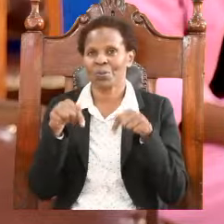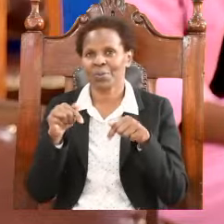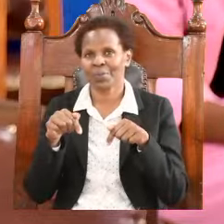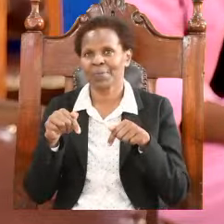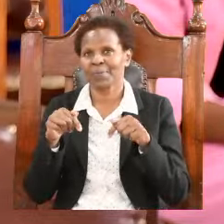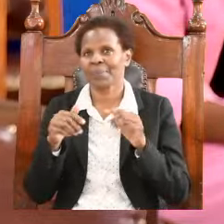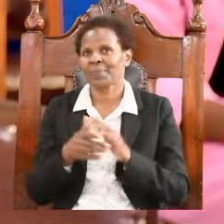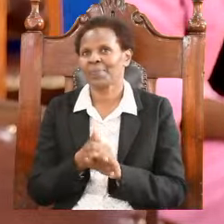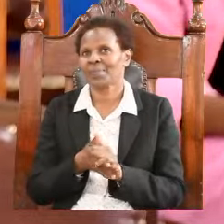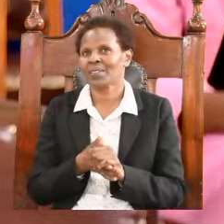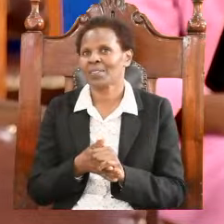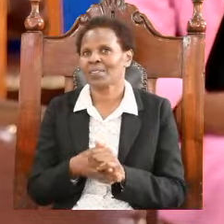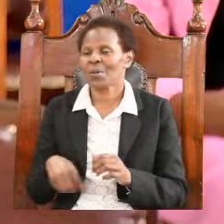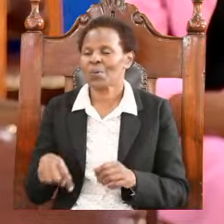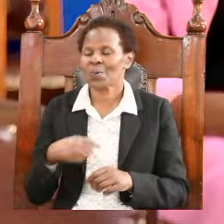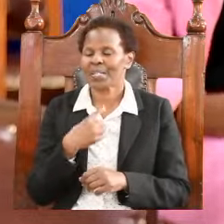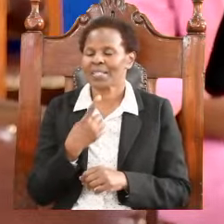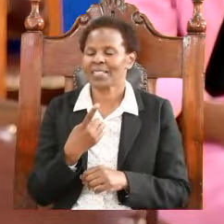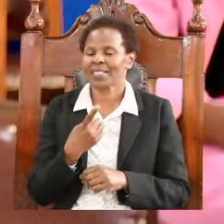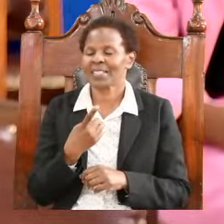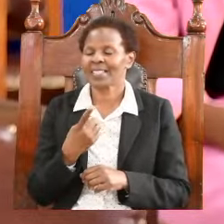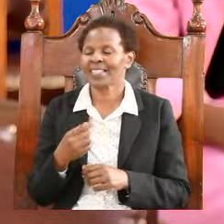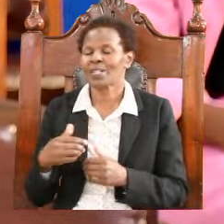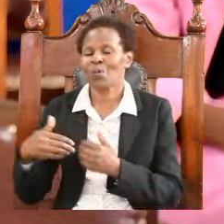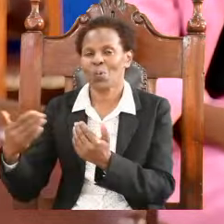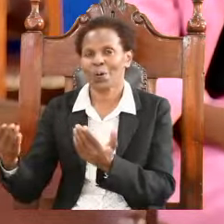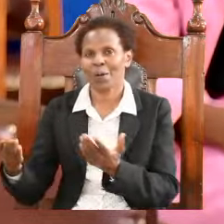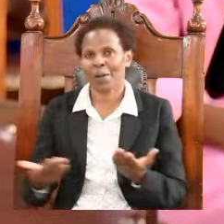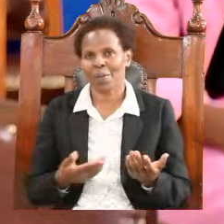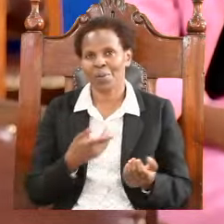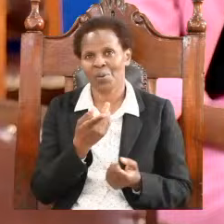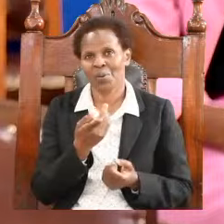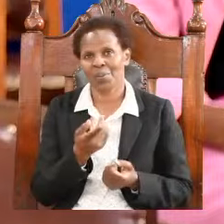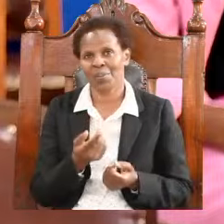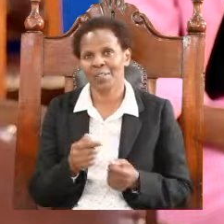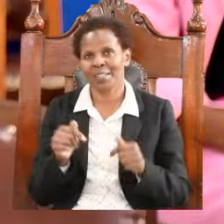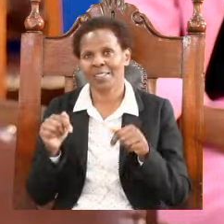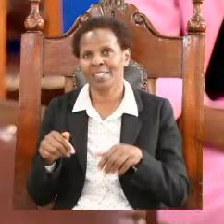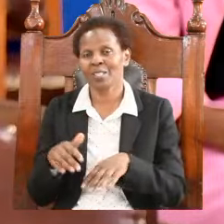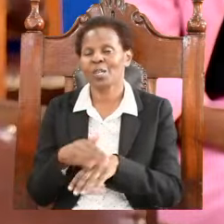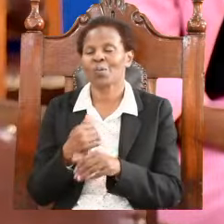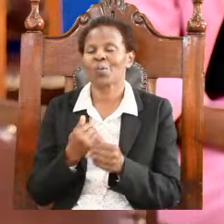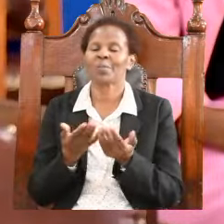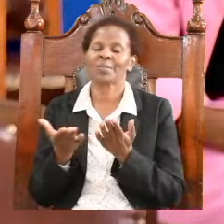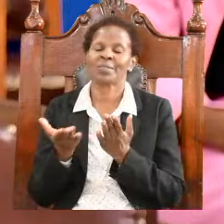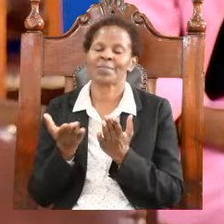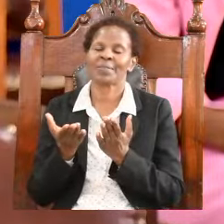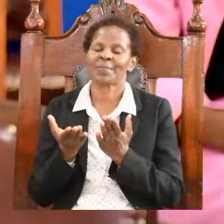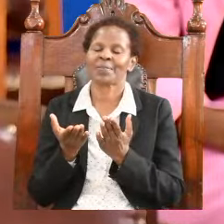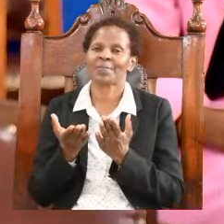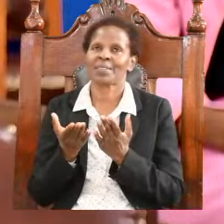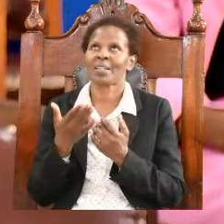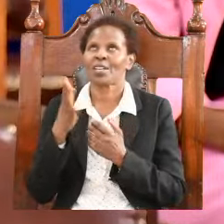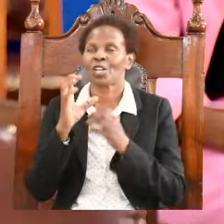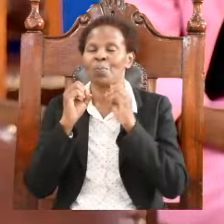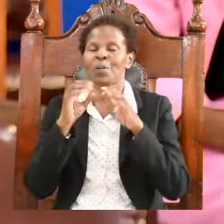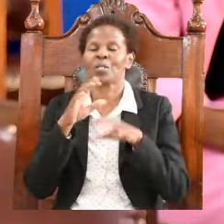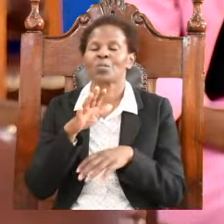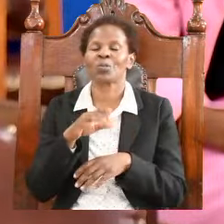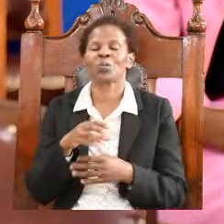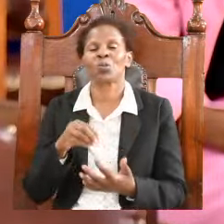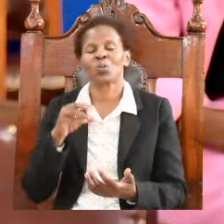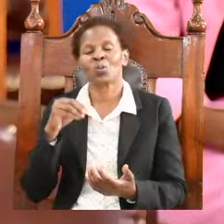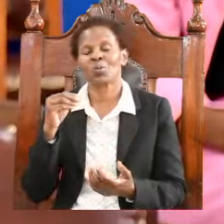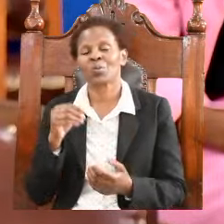muthi tukauga ni tumunyitite ogeni thiini wa githomo giki gitu gia gikuyu ngai amurathime ni guthura githomo